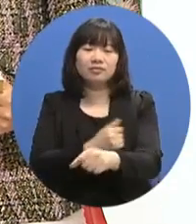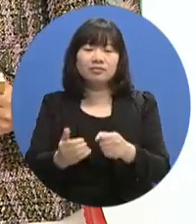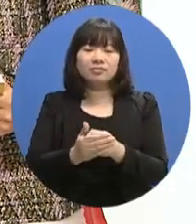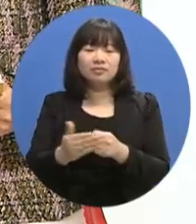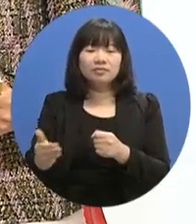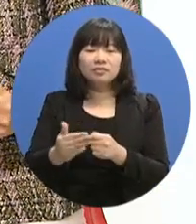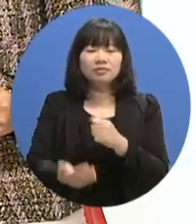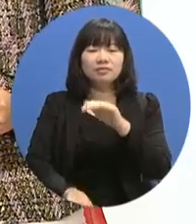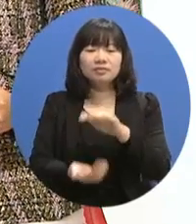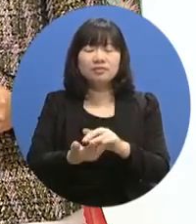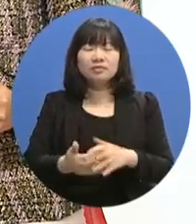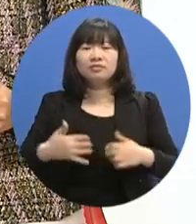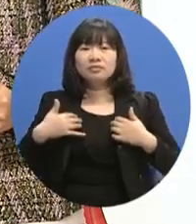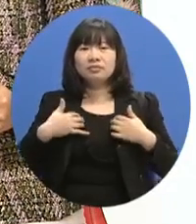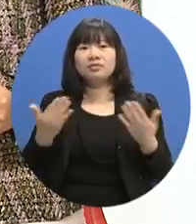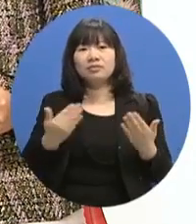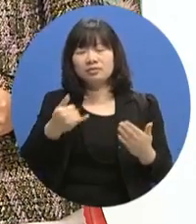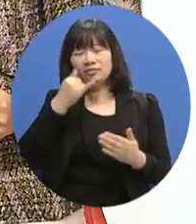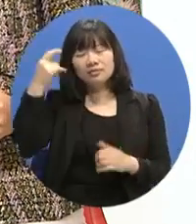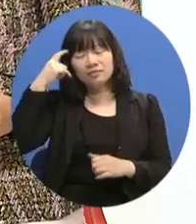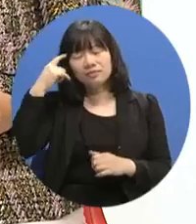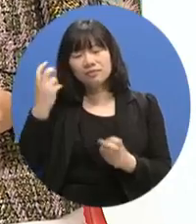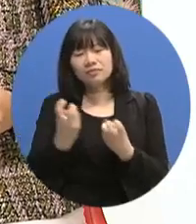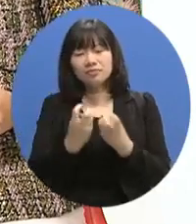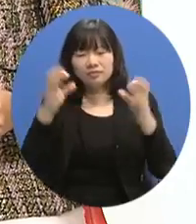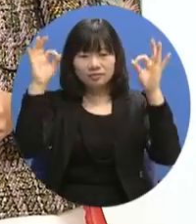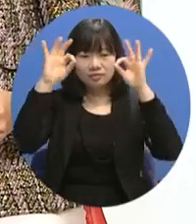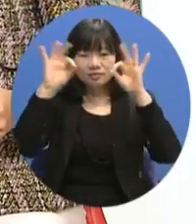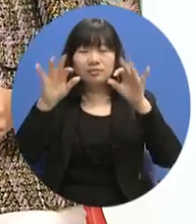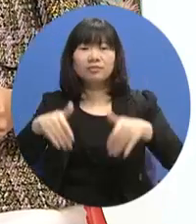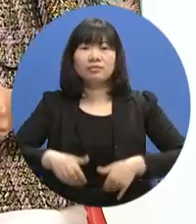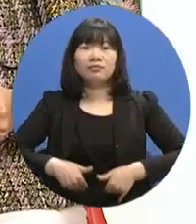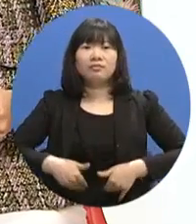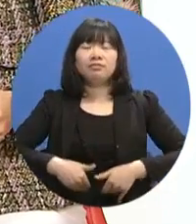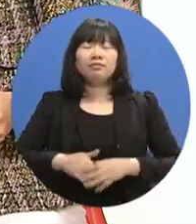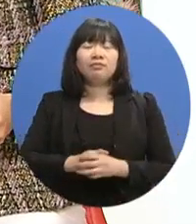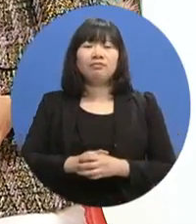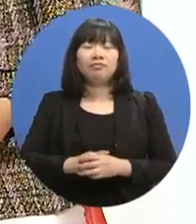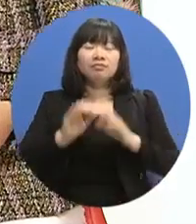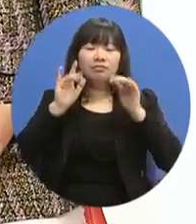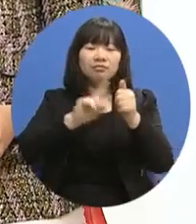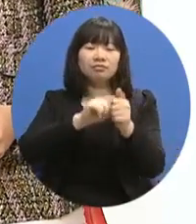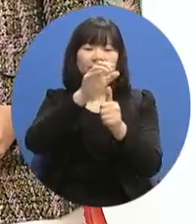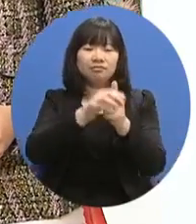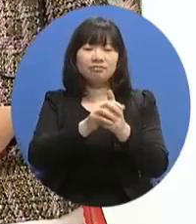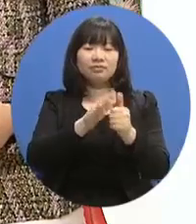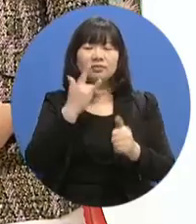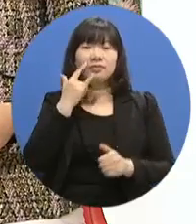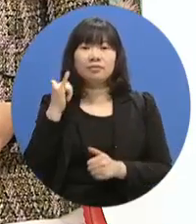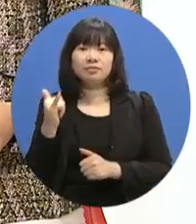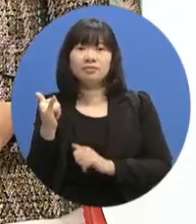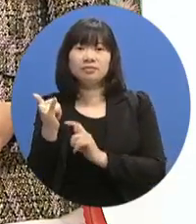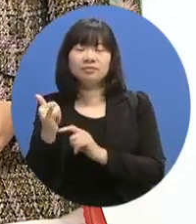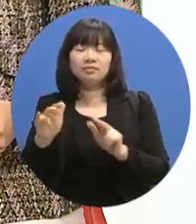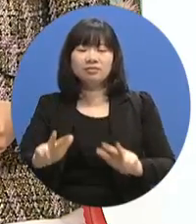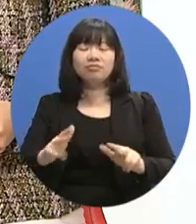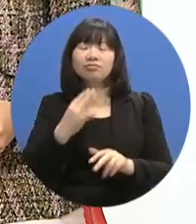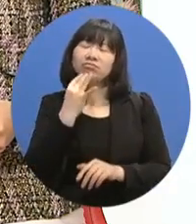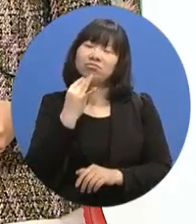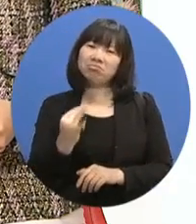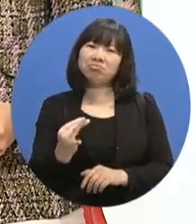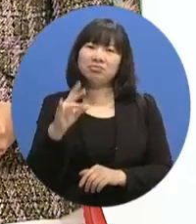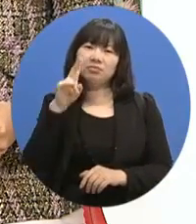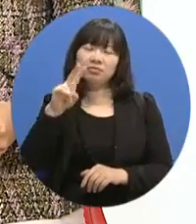어떻게 하면 최대한 즐겁게 일을 할 수 있을지 방법을 좀 찾아보시는 것도 좋겠습니다. 네. 그러니까 이 아이를 맡기는 이 부모들도요. 네. 이거 뭐